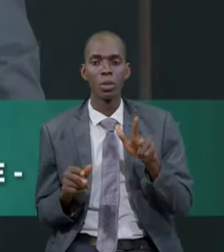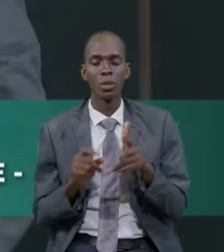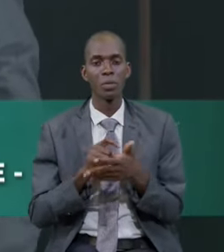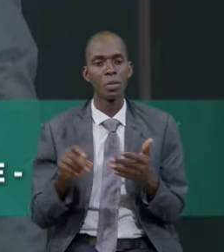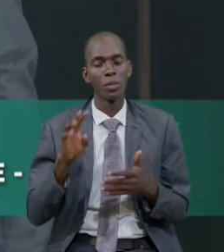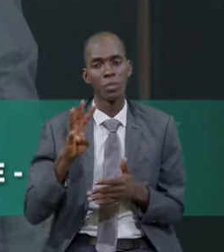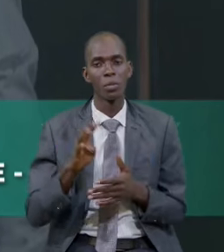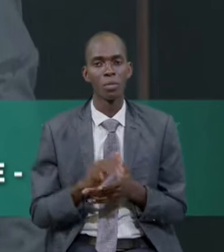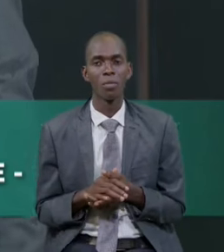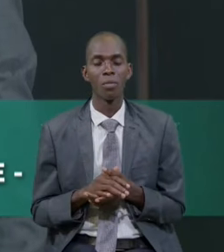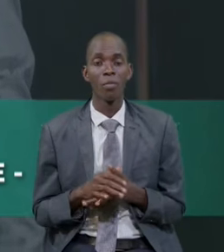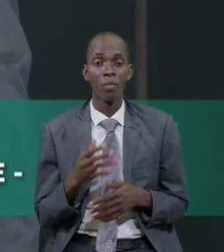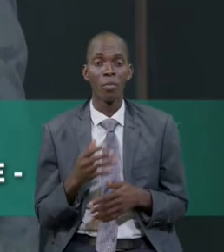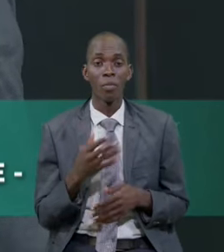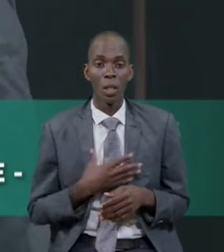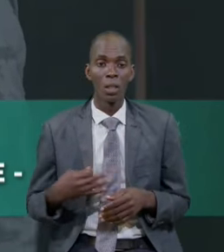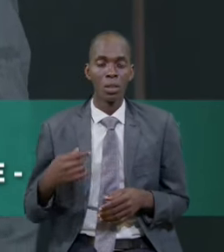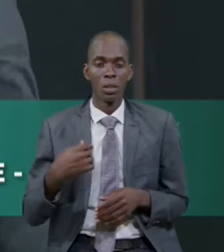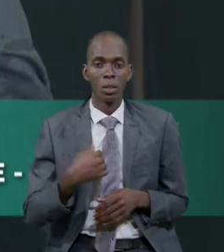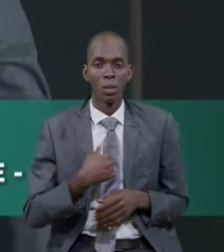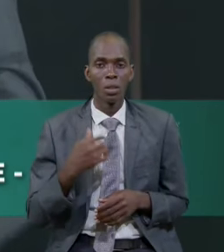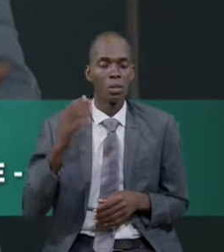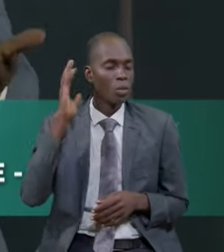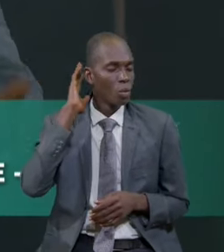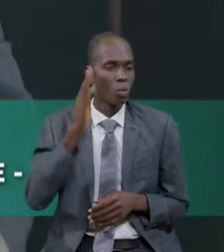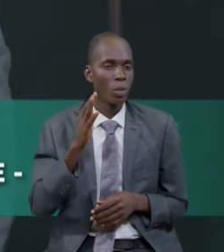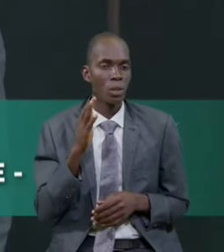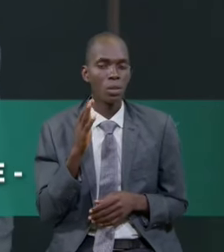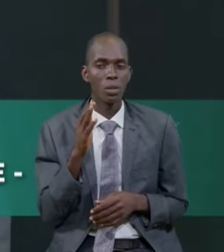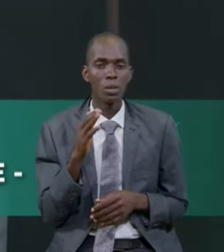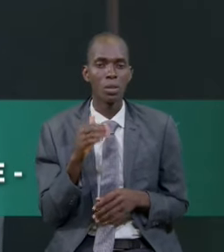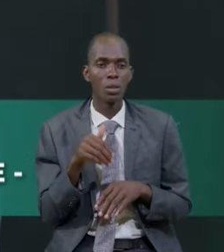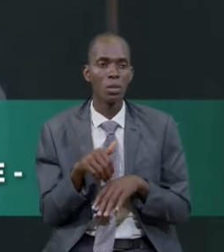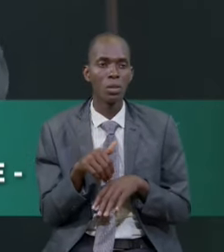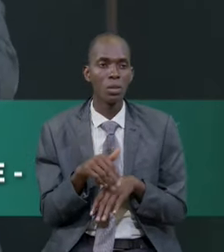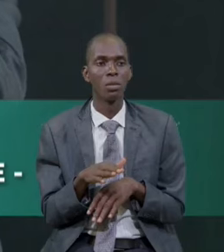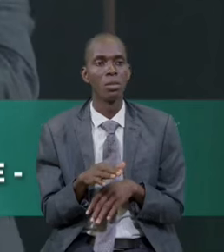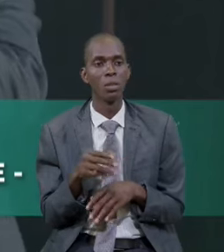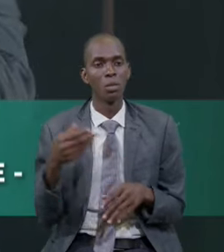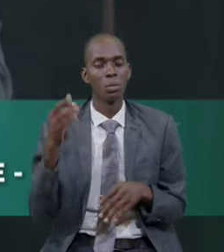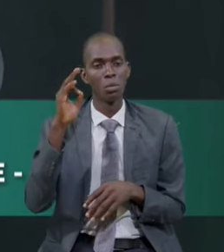Jérémie 23, 4. Jérémie 23, 4. 23, 4.